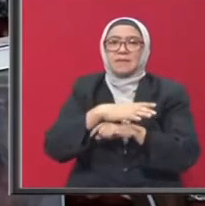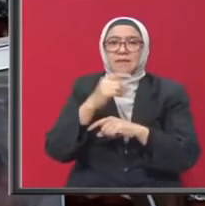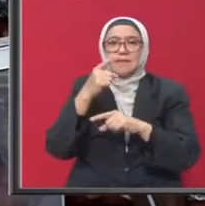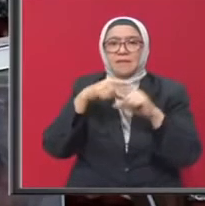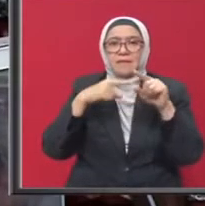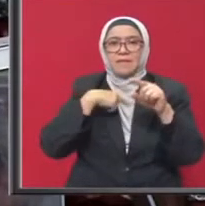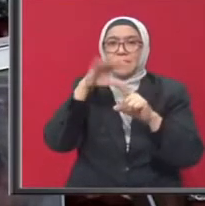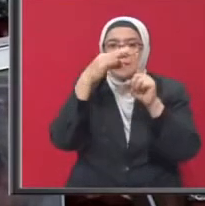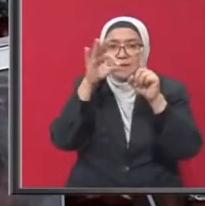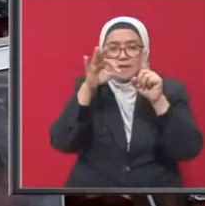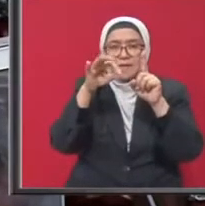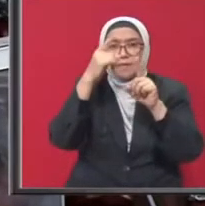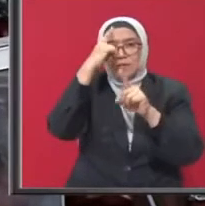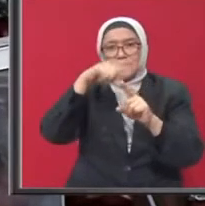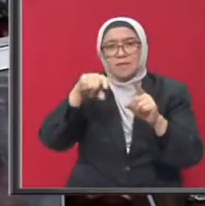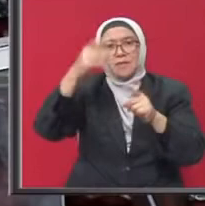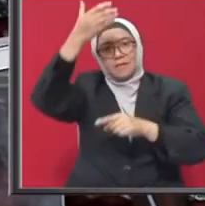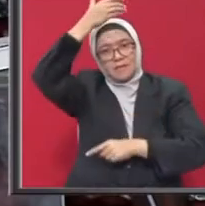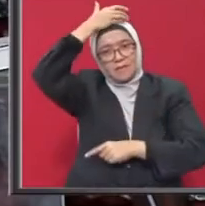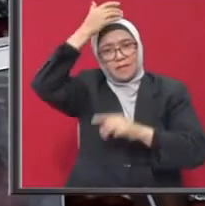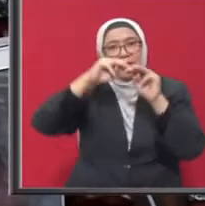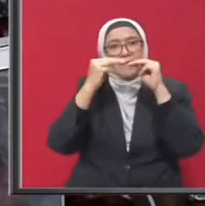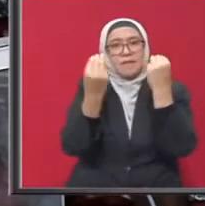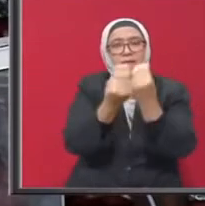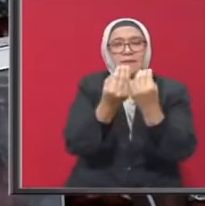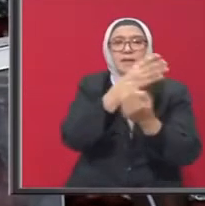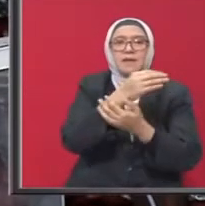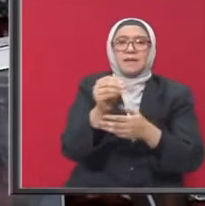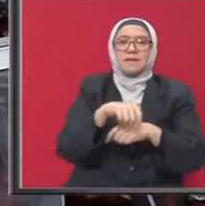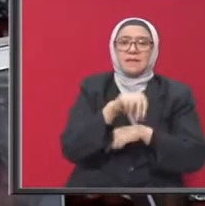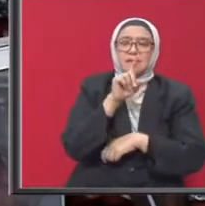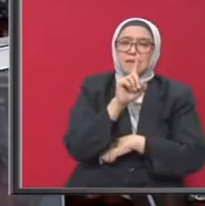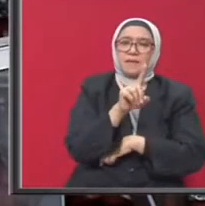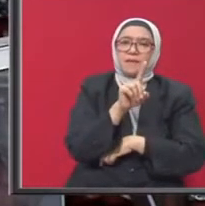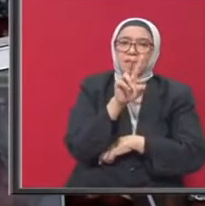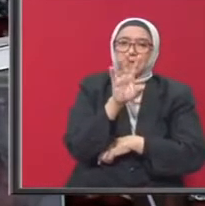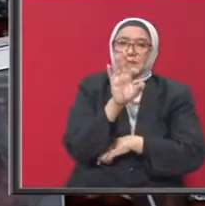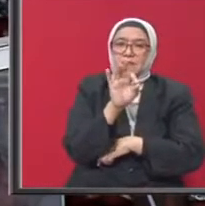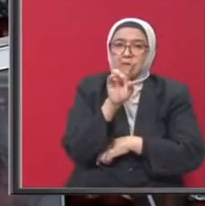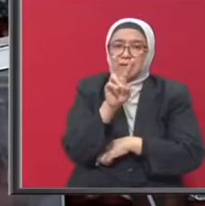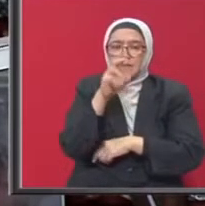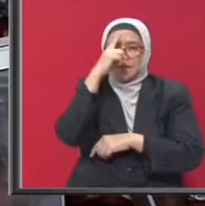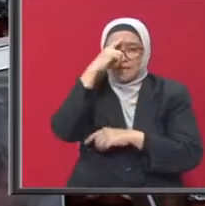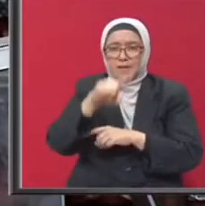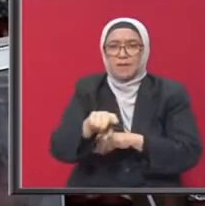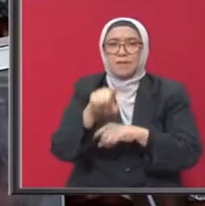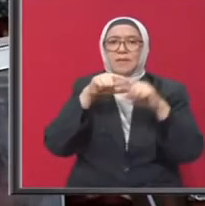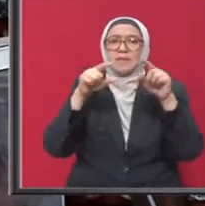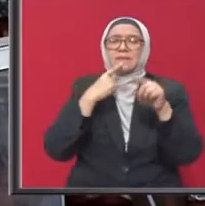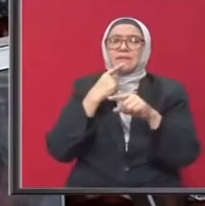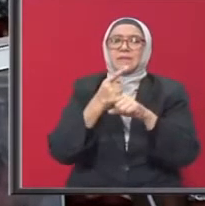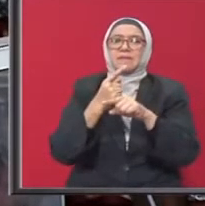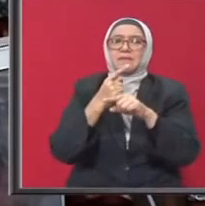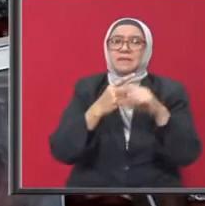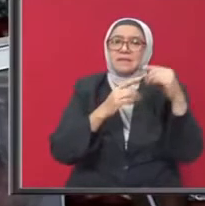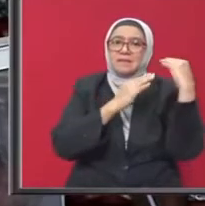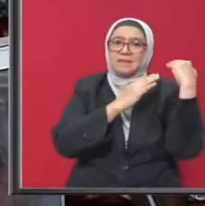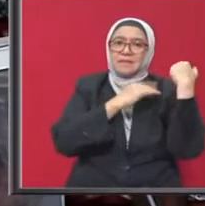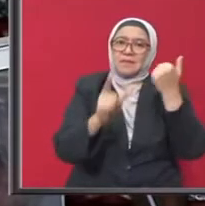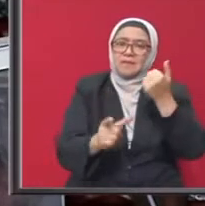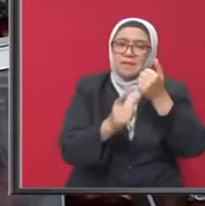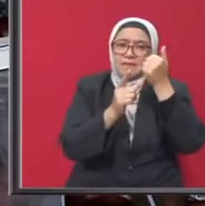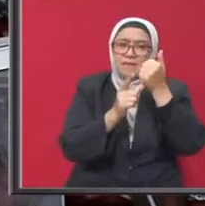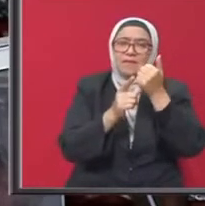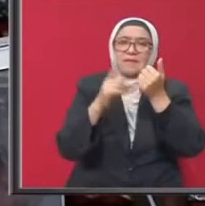jawatan jururawat masyarakat dan 162 jawatan pembantu perawatan kesehatan di institusi